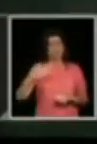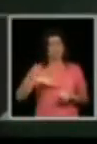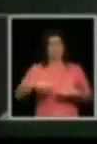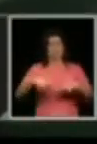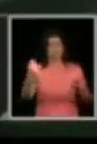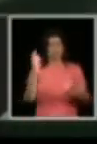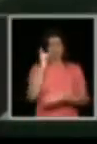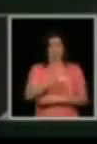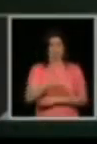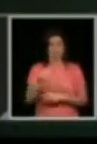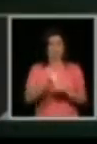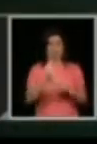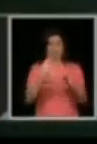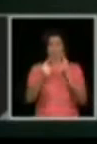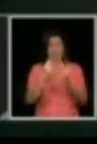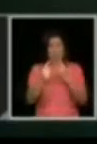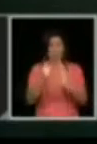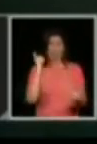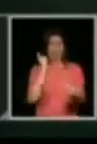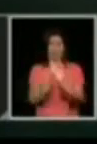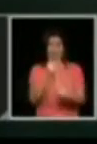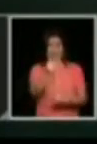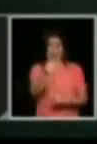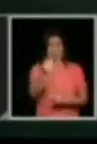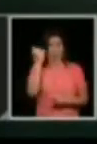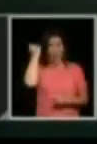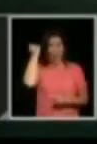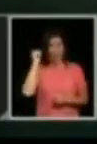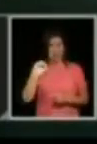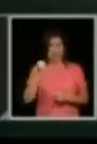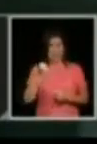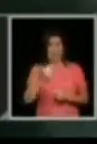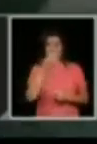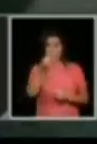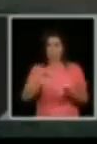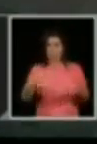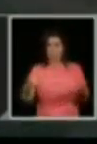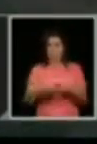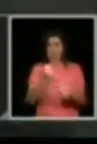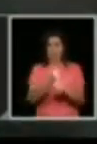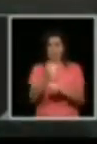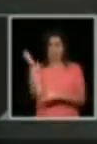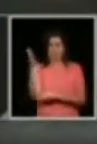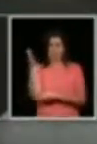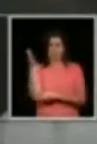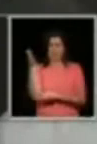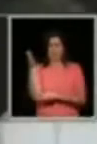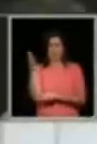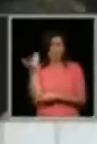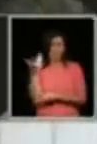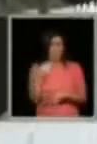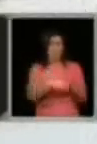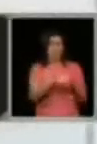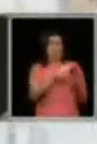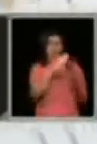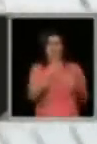והאיש ממשיך לטפל בענייני המוסדות שנמצאות בין השאר בבעלות אשתו, וגם לא מתבייש לומר